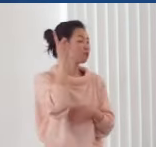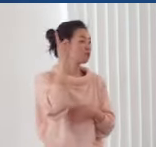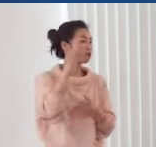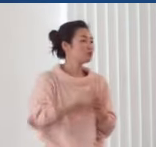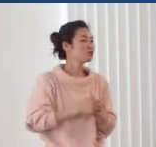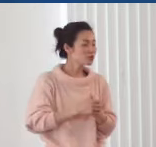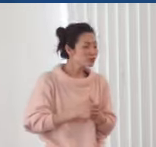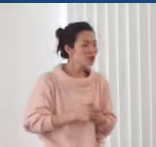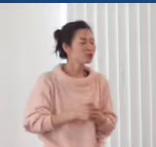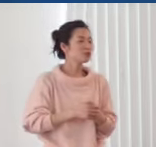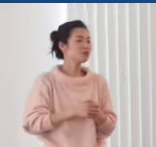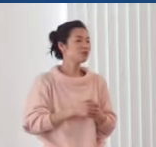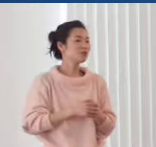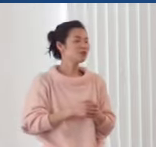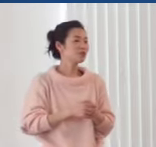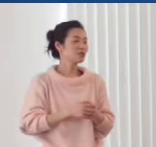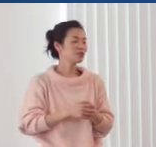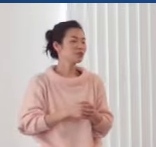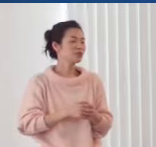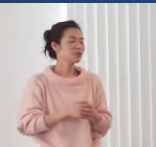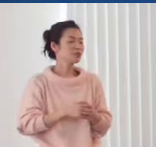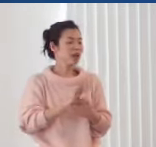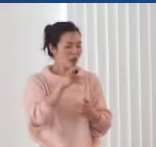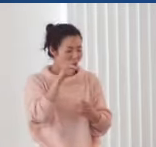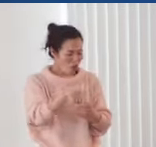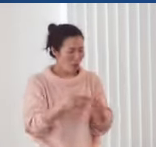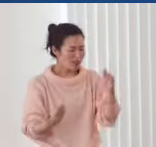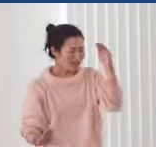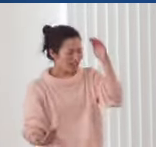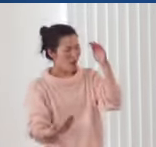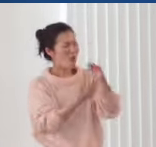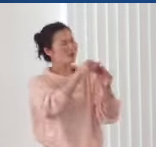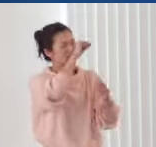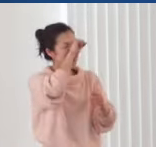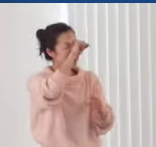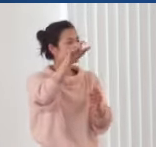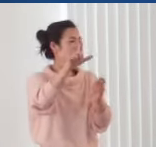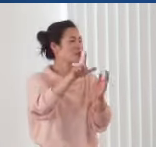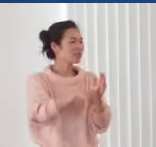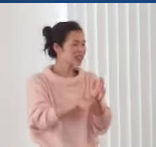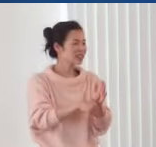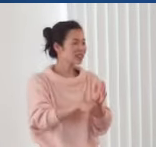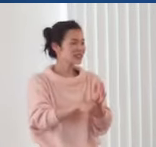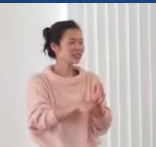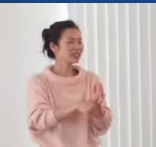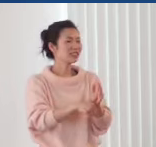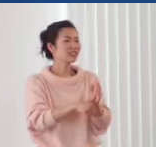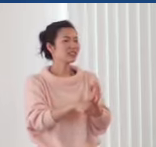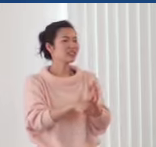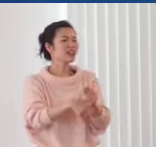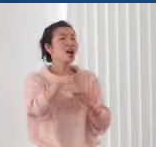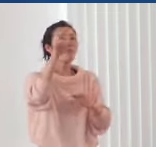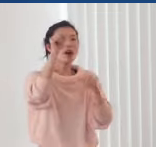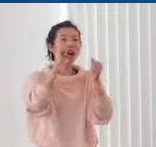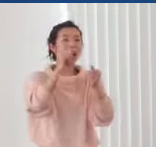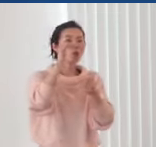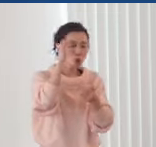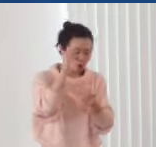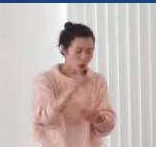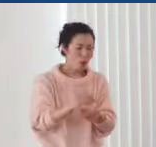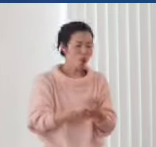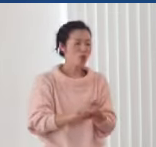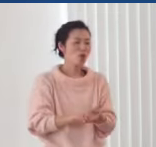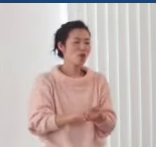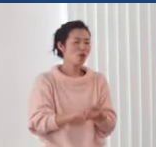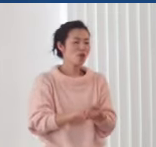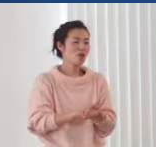ことをしてくださったはずだと。でもそれが事実であったということ、それが私たちの知っていることは限られて